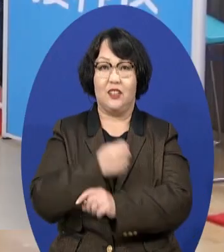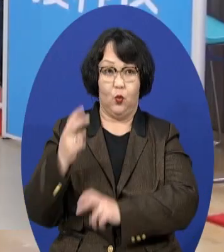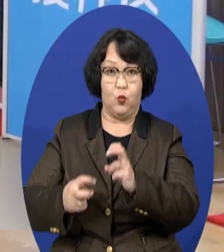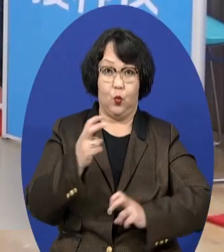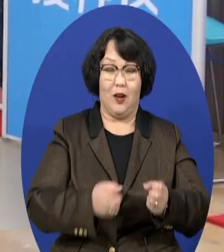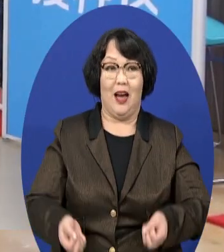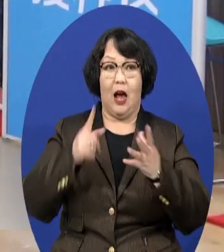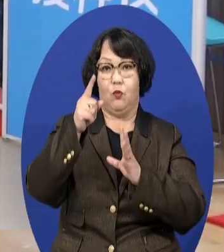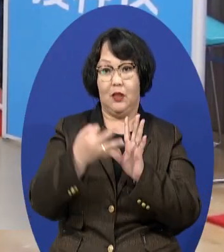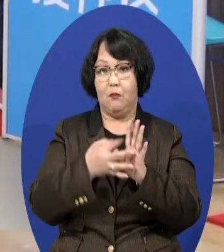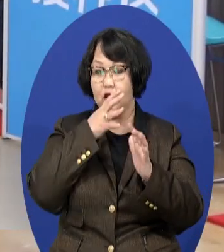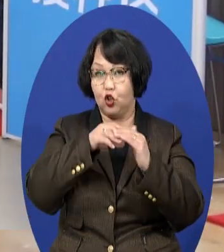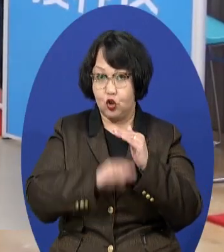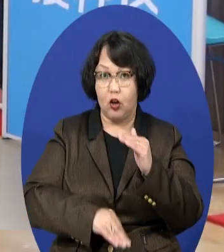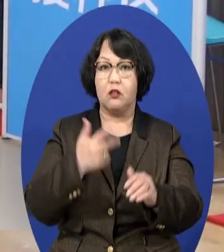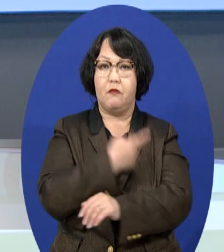хүүхдүүдэд тарьж эхэлжээ.